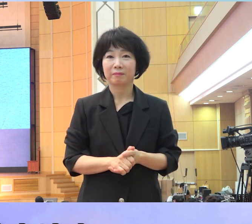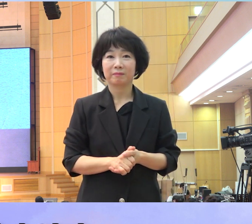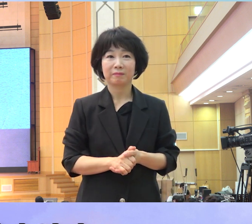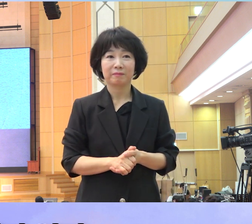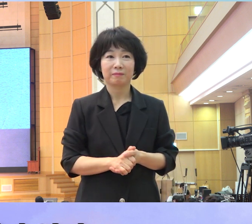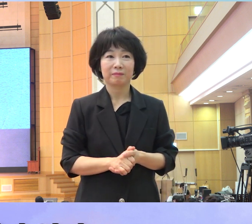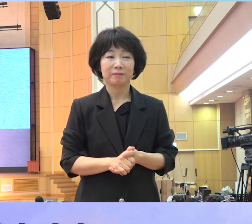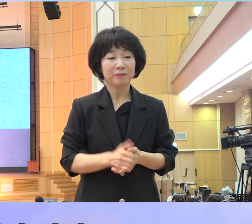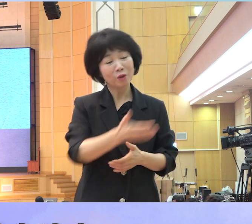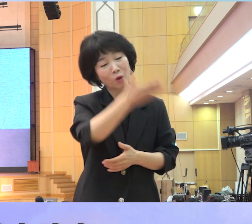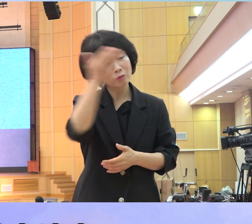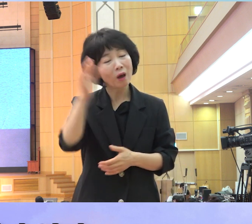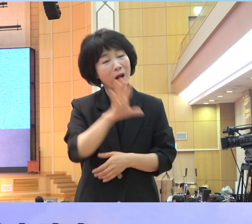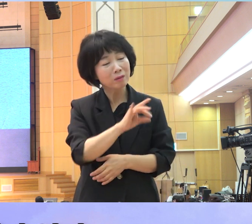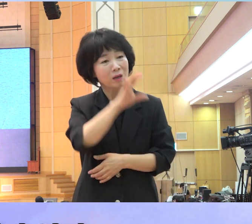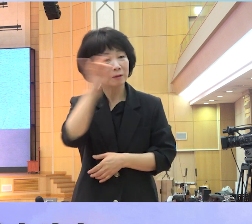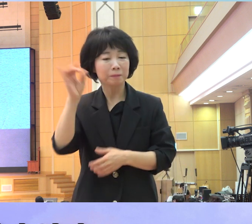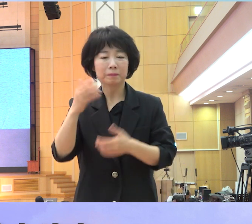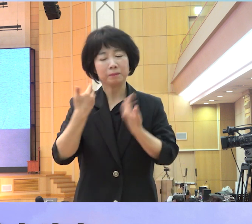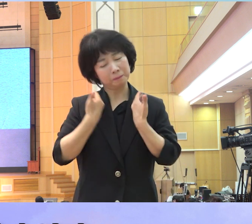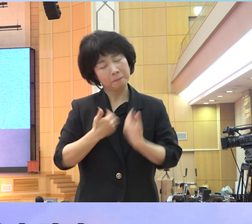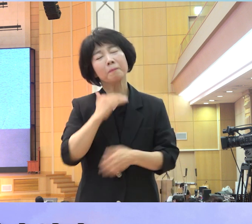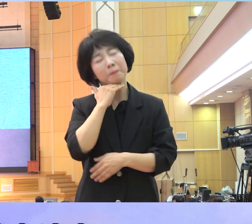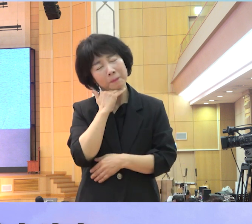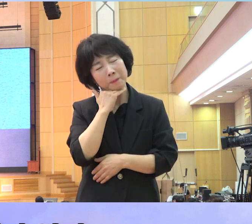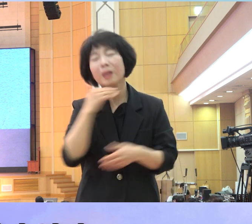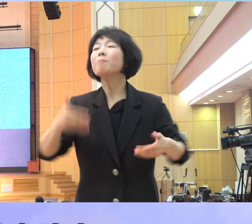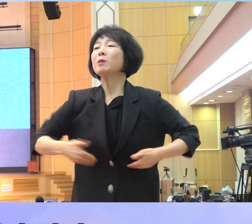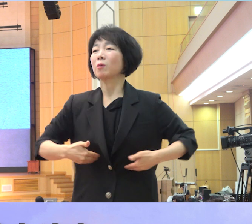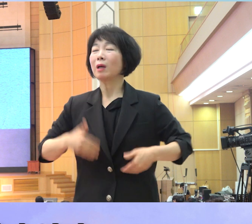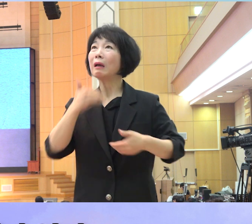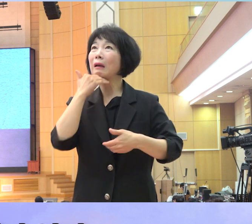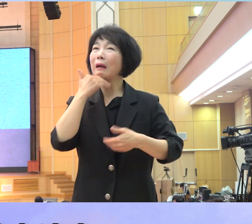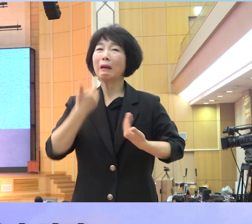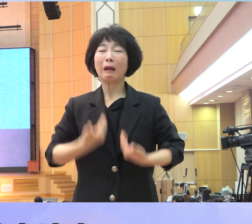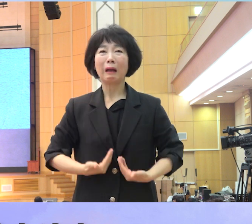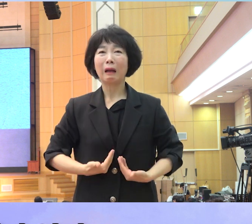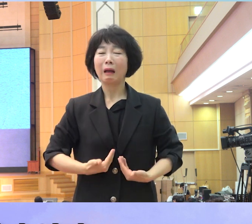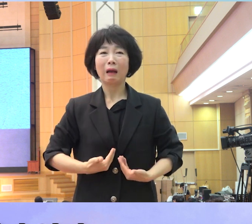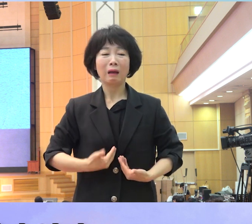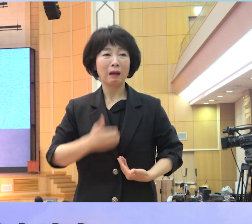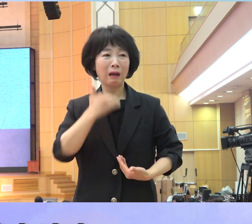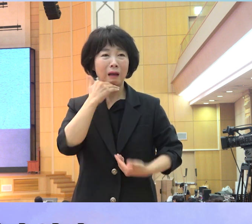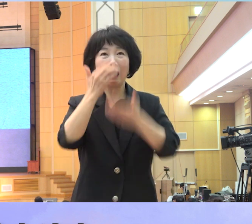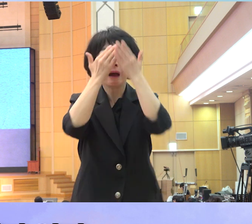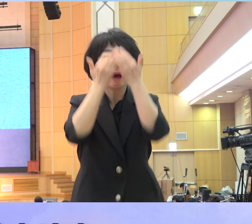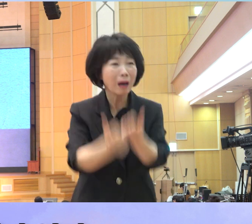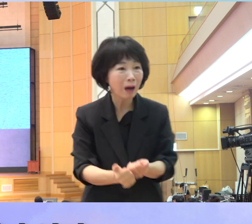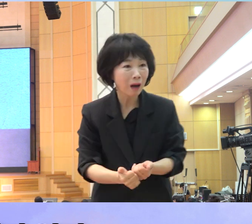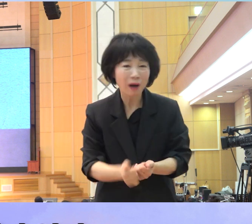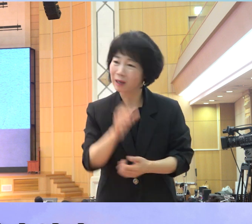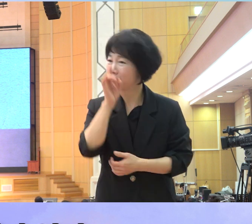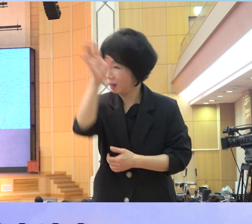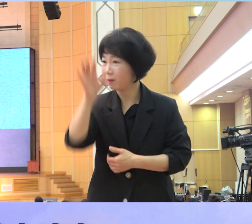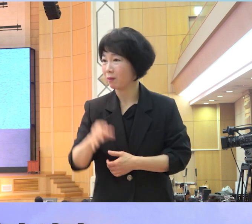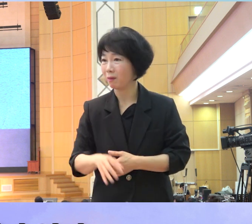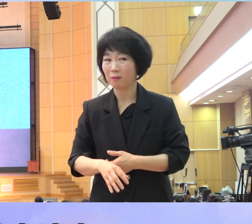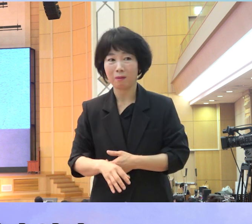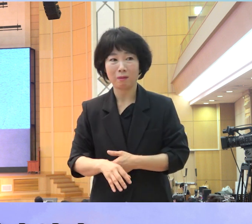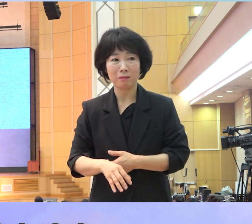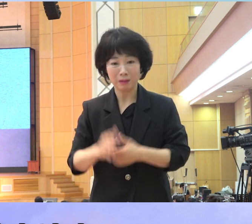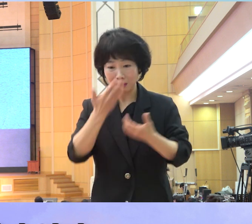이렇게 때로는 기다림이 필요한 거예요. 성경에는 이스라엘 백성들이 가나안 들어간 거 40년